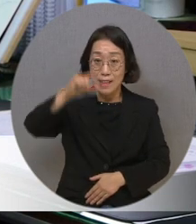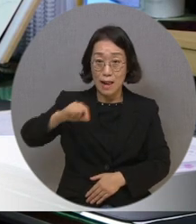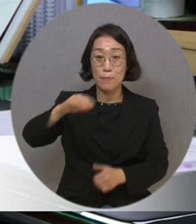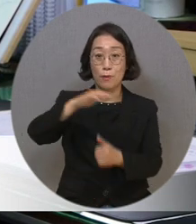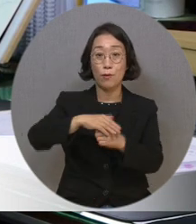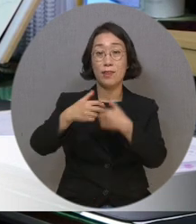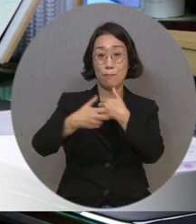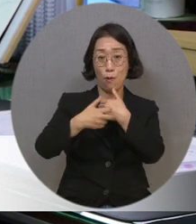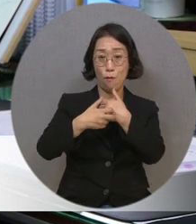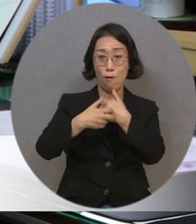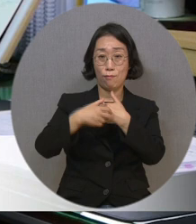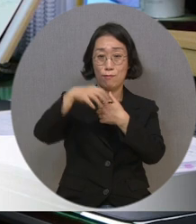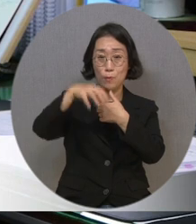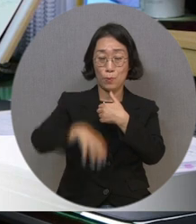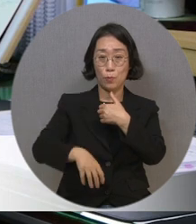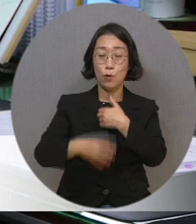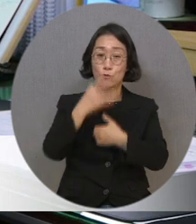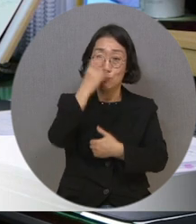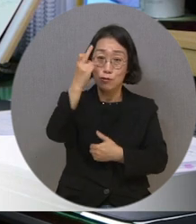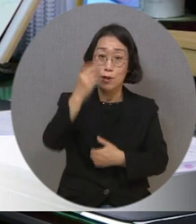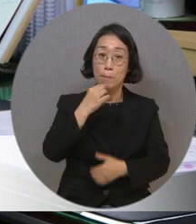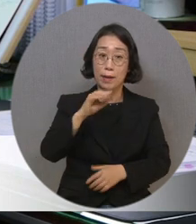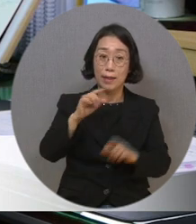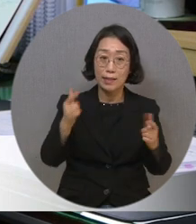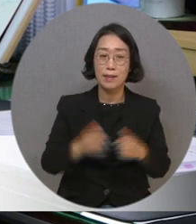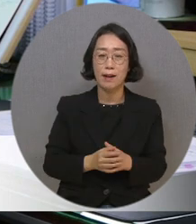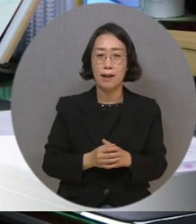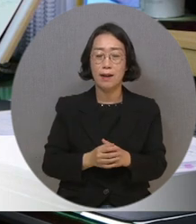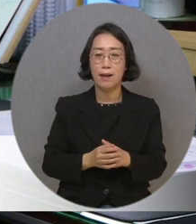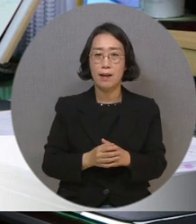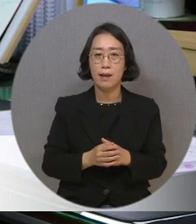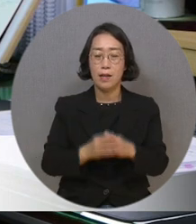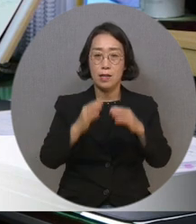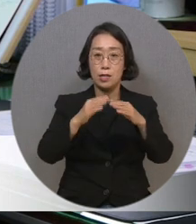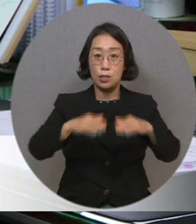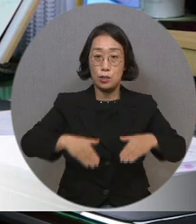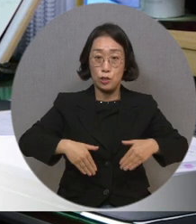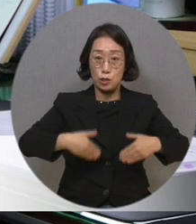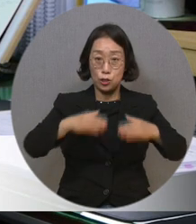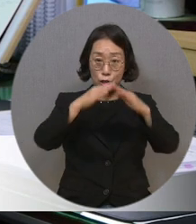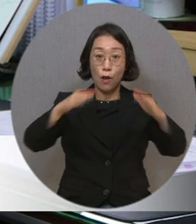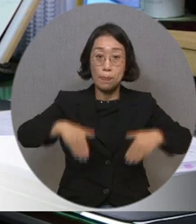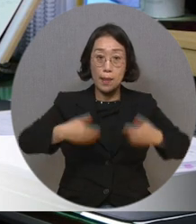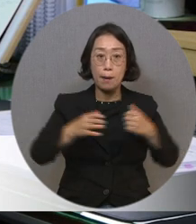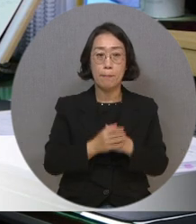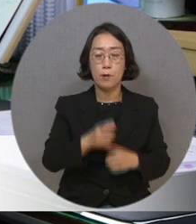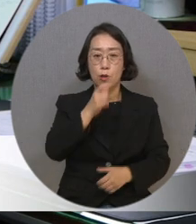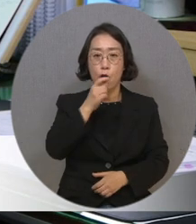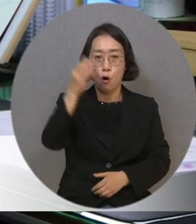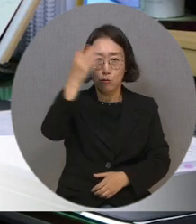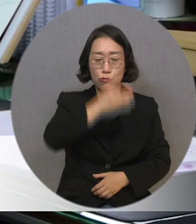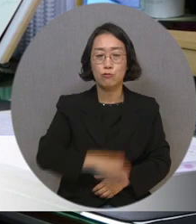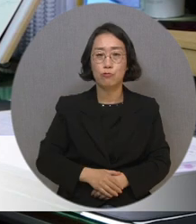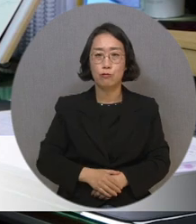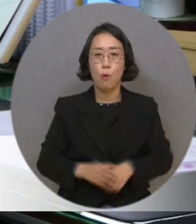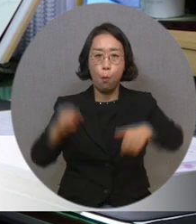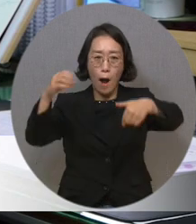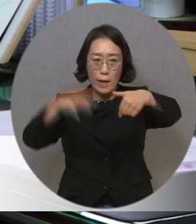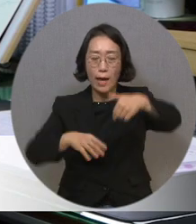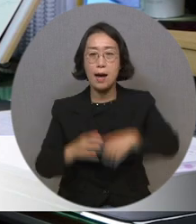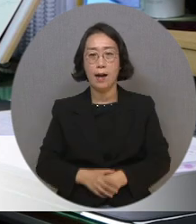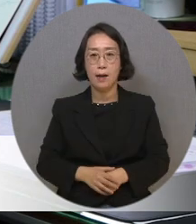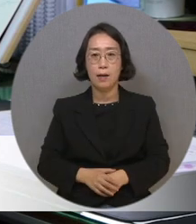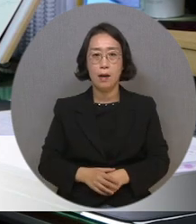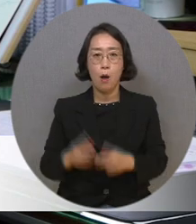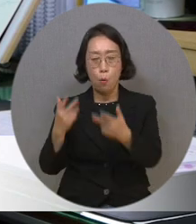병원이 순천뿐만이 아니라 전남 동부권에 있는 여수나 광양이나 구례나 곡성